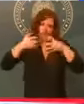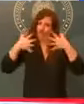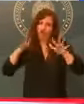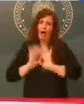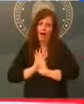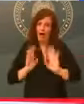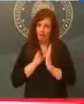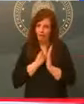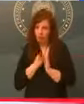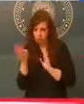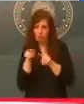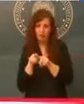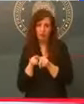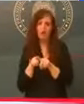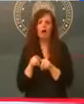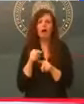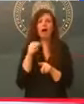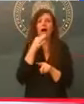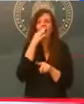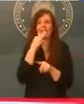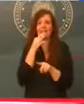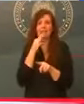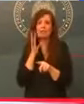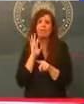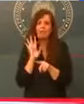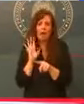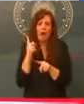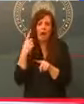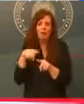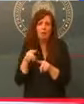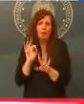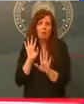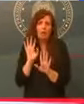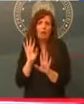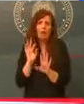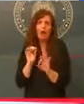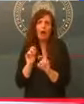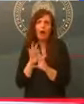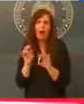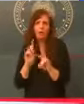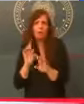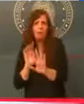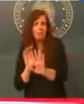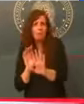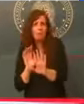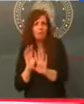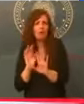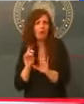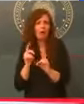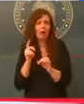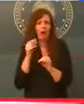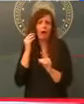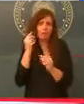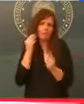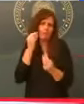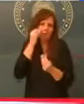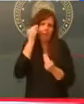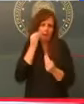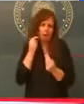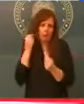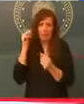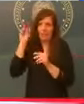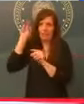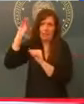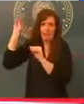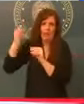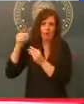non escludo affatto anzi ritengo probabile che chiederemo ovviamente di partecipare a questo programma. Per quanto riguarda il